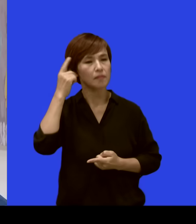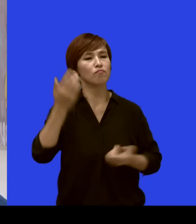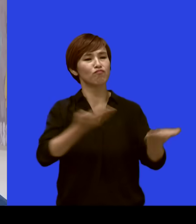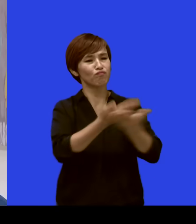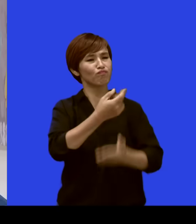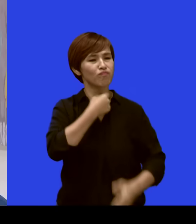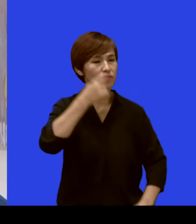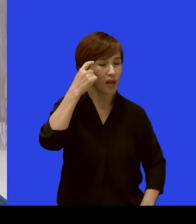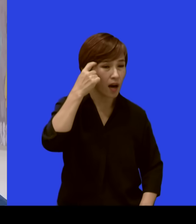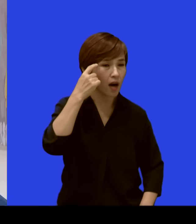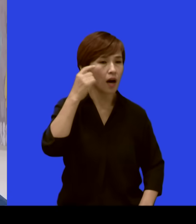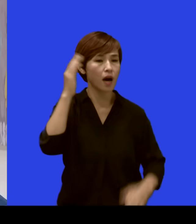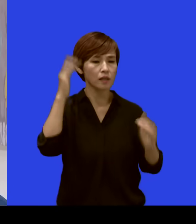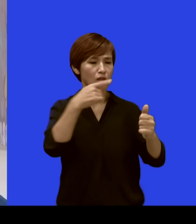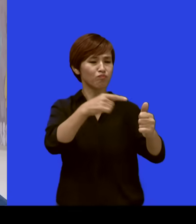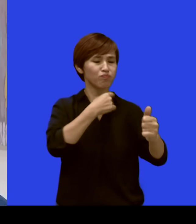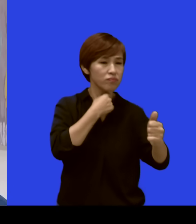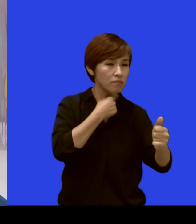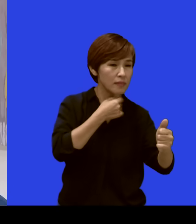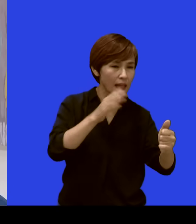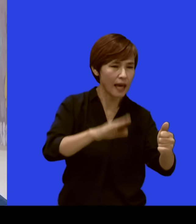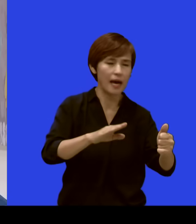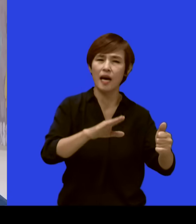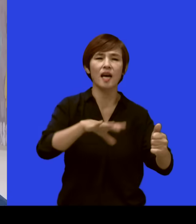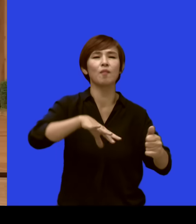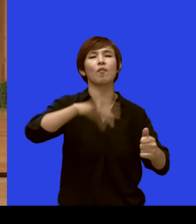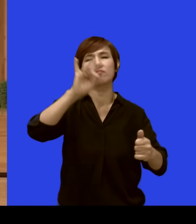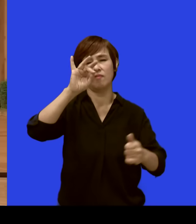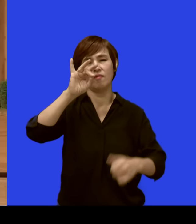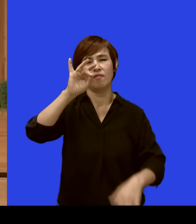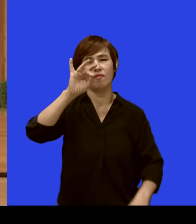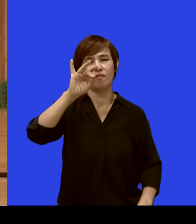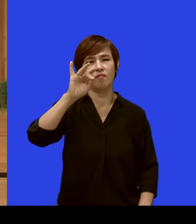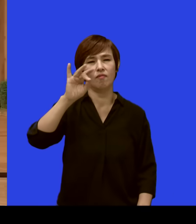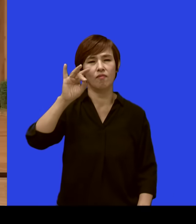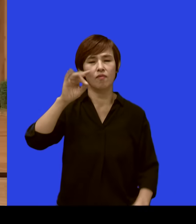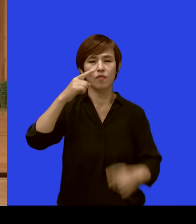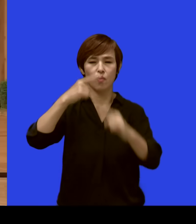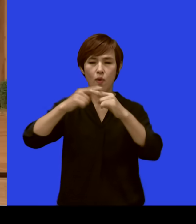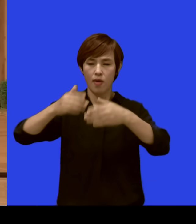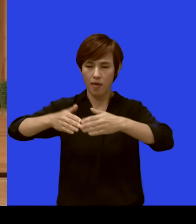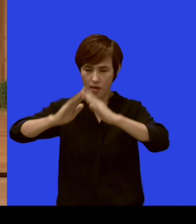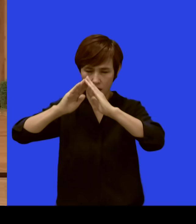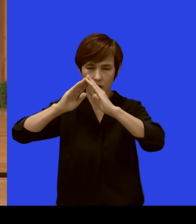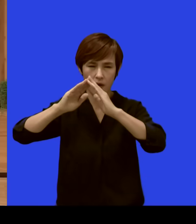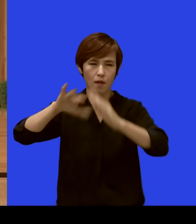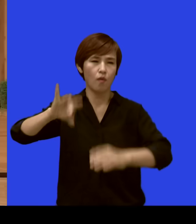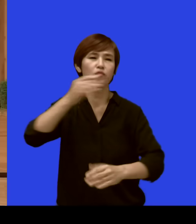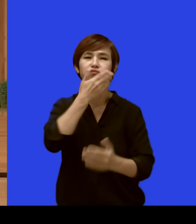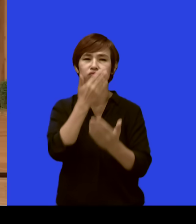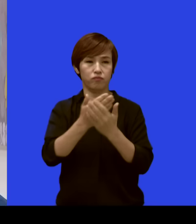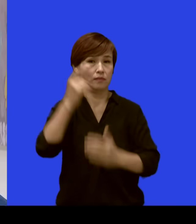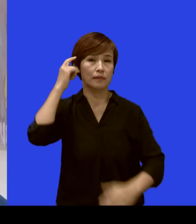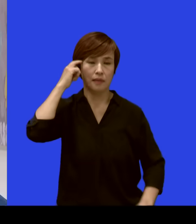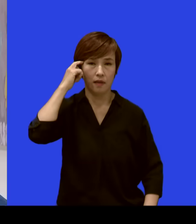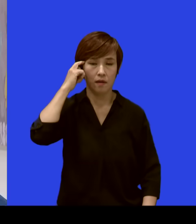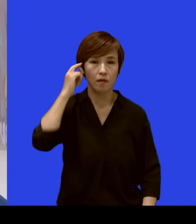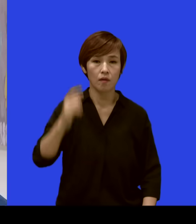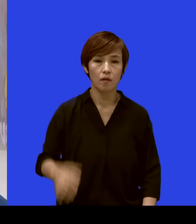학생들을 가르치고 싶은데 그러려면 내가 일단 군대를 갔다 와야 되는구나. 그래서 사실은 교회에서 목회를 하고